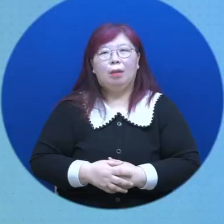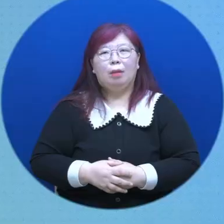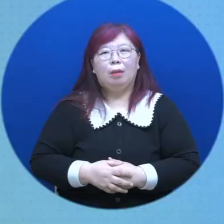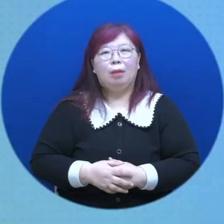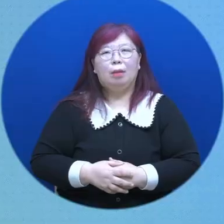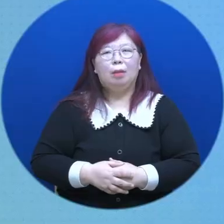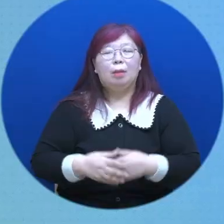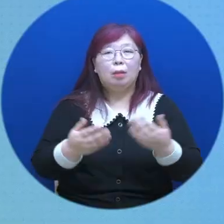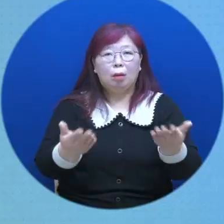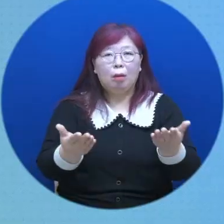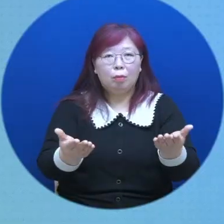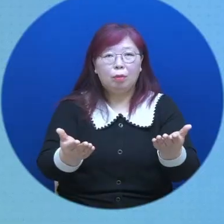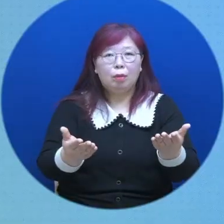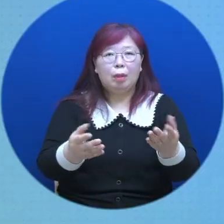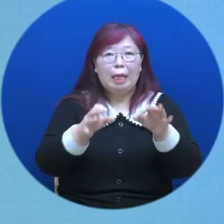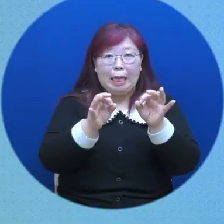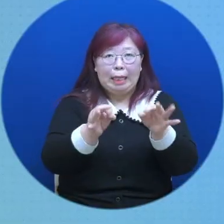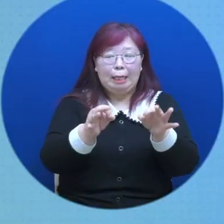여러분